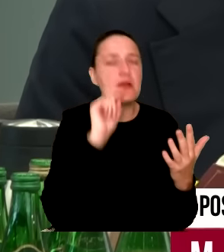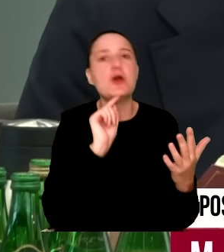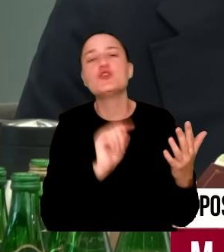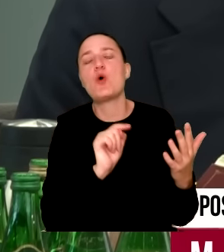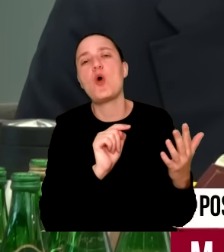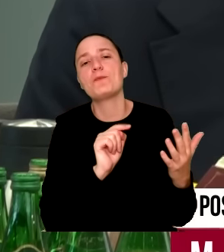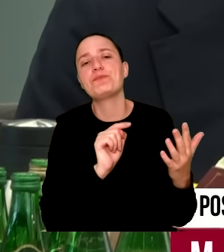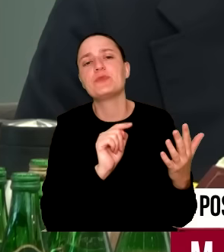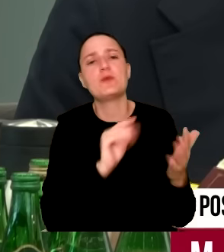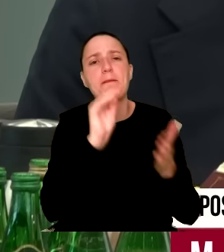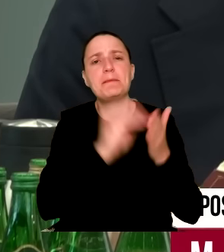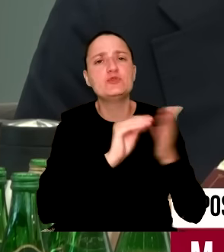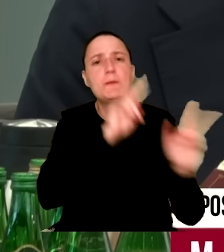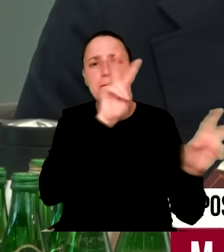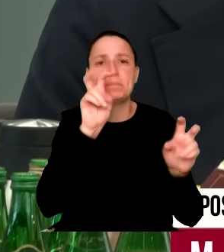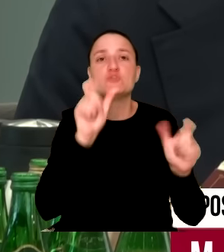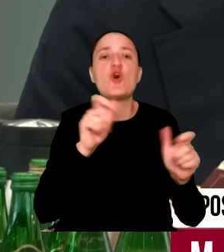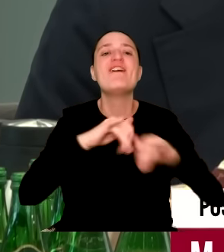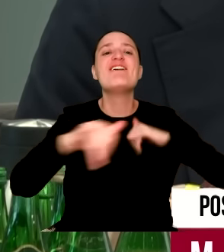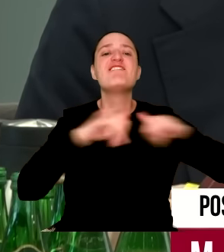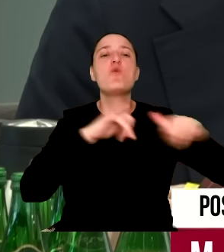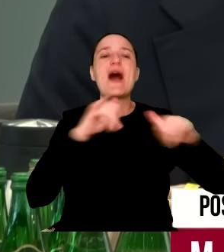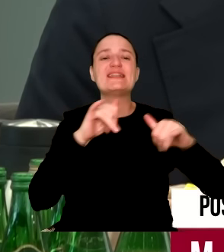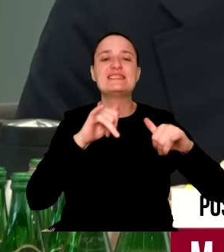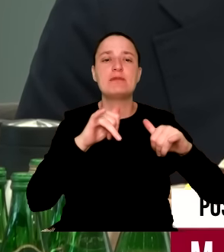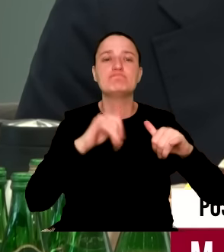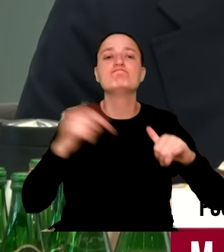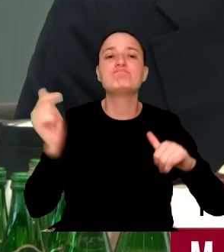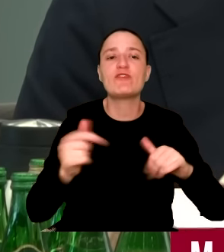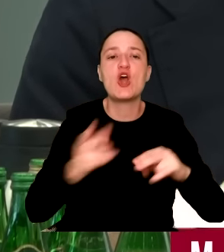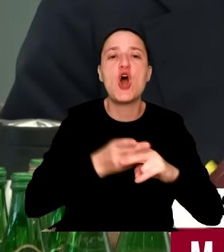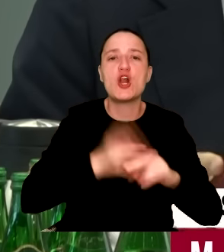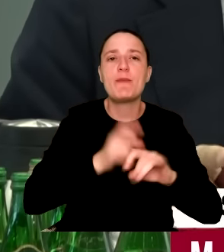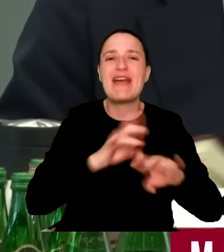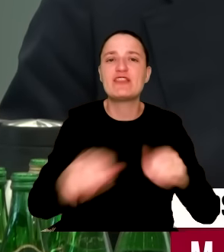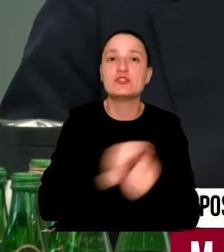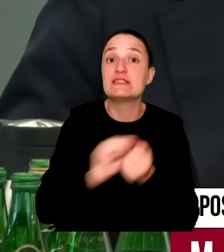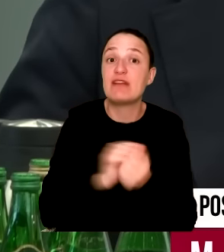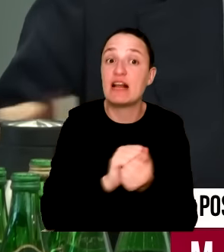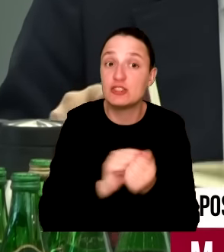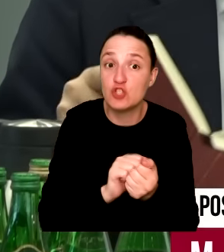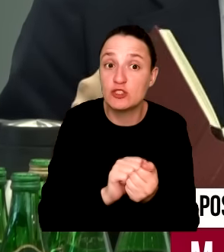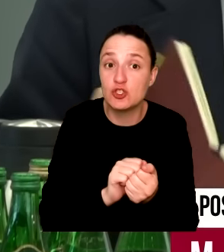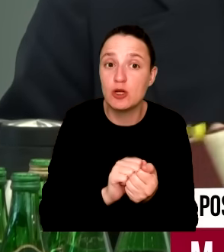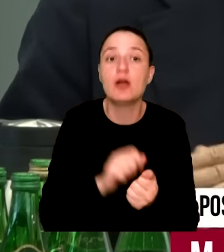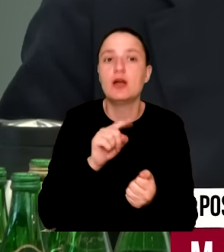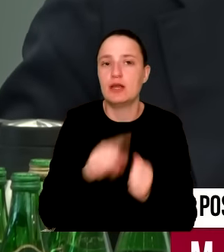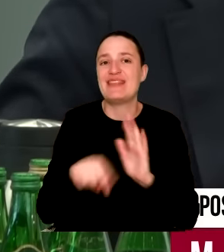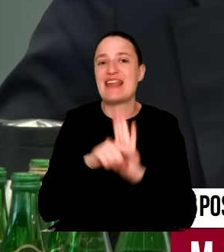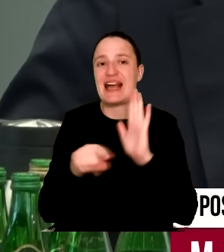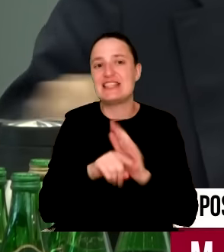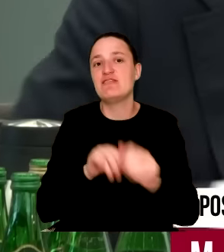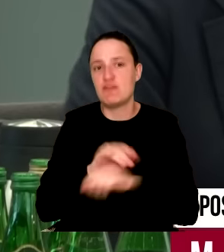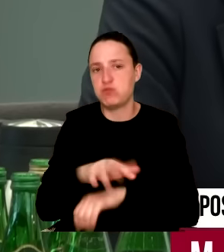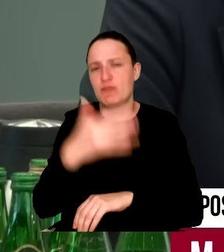pamiętam że władze są obowiązane do zwalczania chorób epidemicznych i zapobieganiu negatywnym tak dalej ma tam